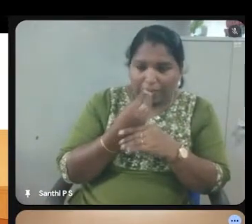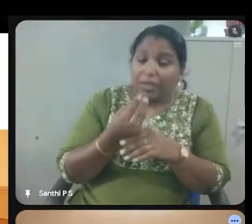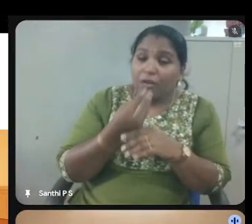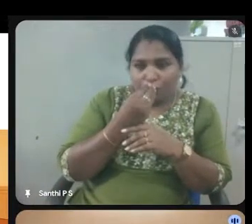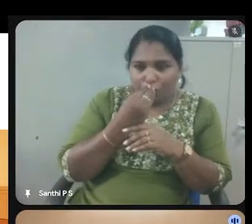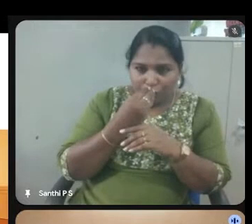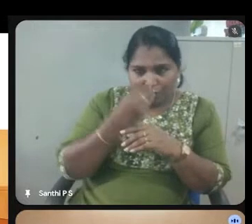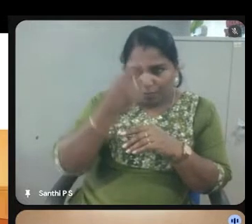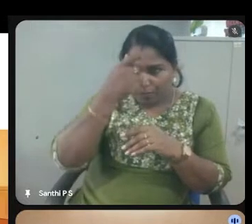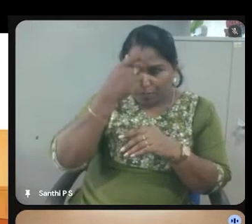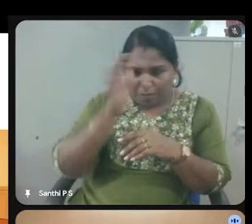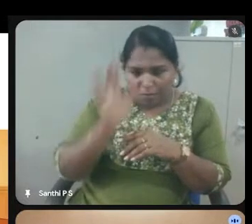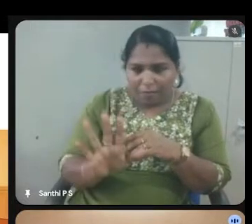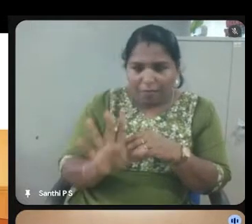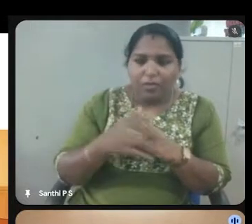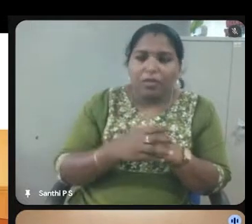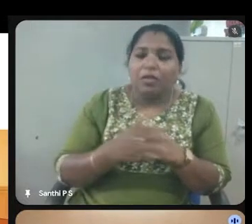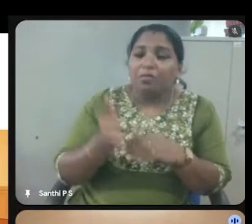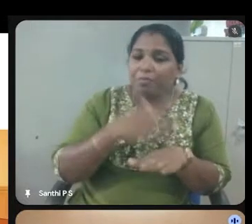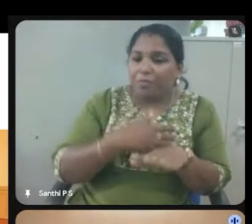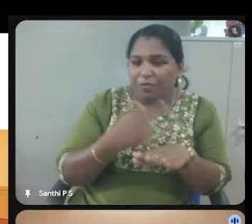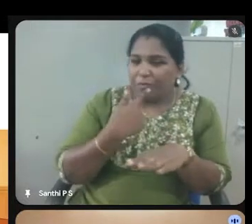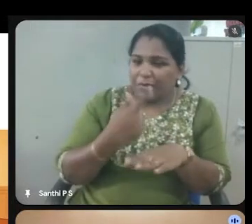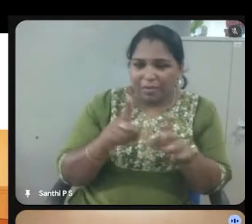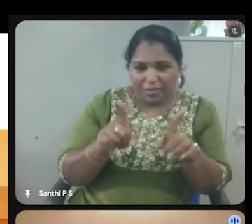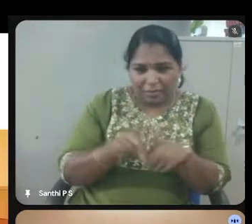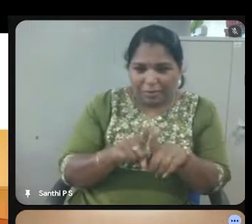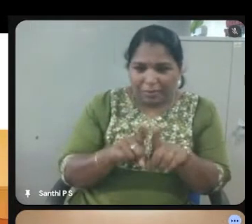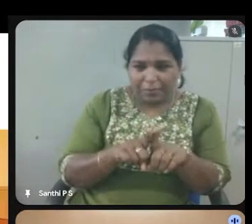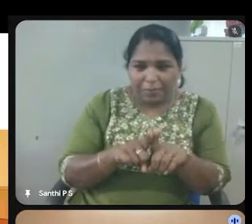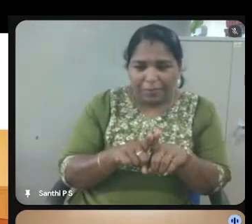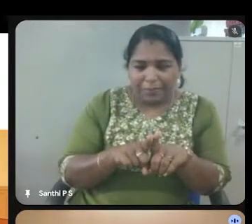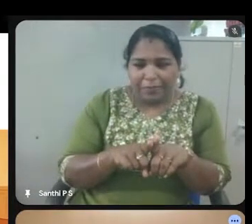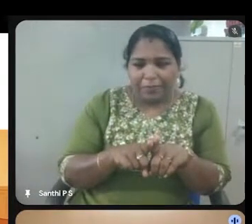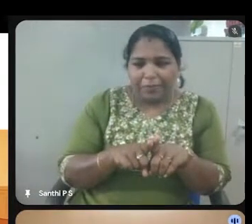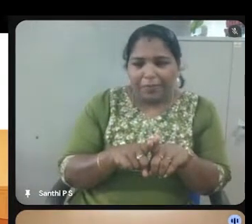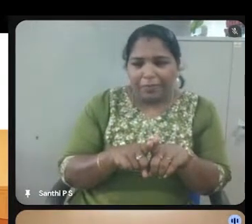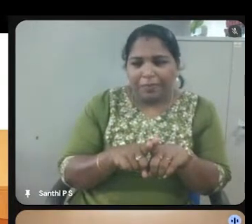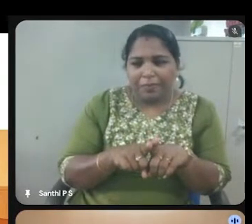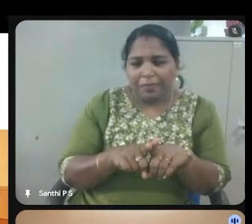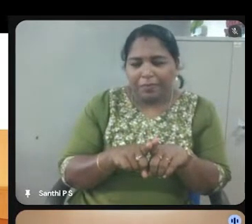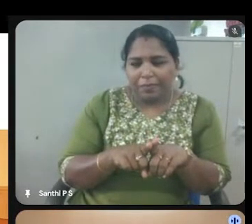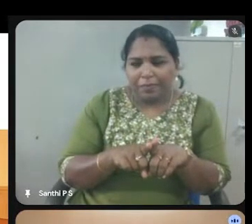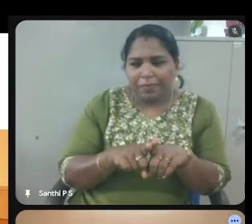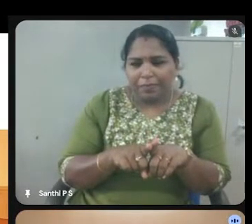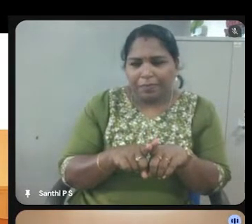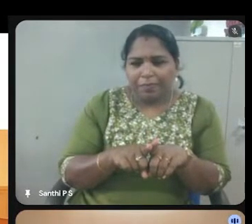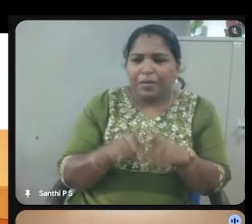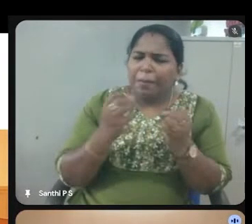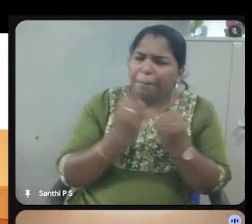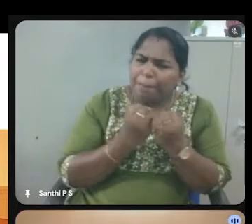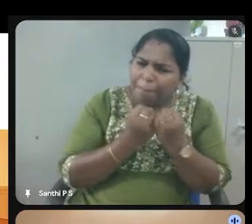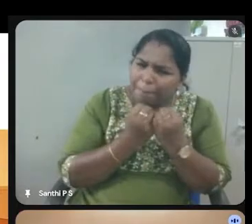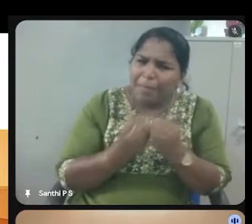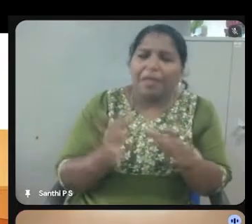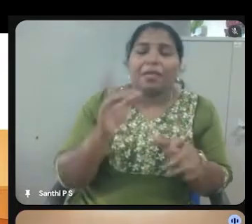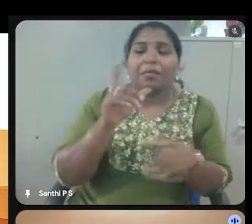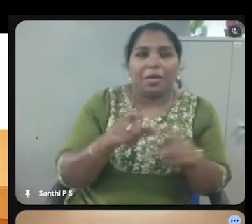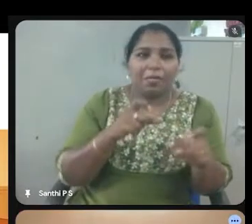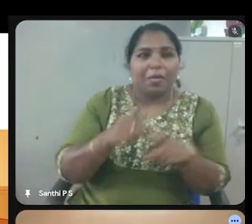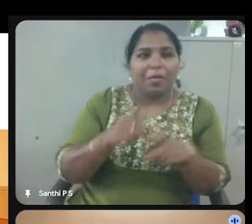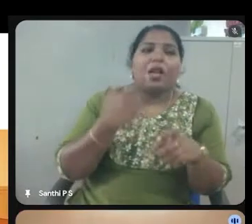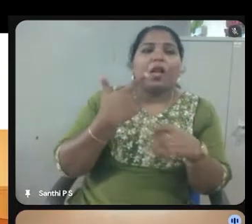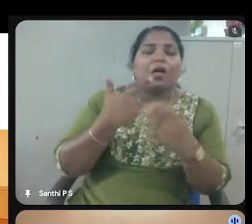വരാണ്. അപ്പം ഞാൻ തുടക്കത്തിൽ പറഞ്ഞായിരുന്നു, ഞാൻ ഒരു പഠനത്തില് നമ്മൾ കണ്ടത് ഏറ്റവും കൂടുതൽ ആൾക്കാര് കുട്ടികൾക്ക് സ്ക്രീൻ ടൈം